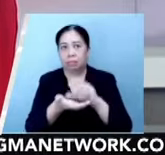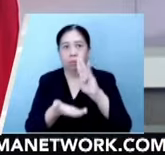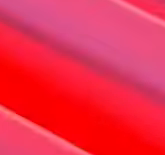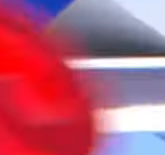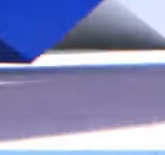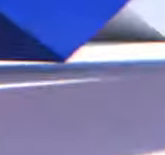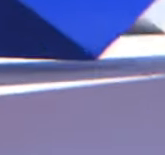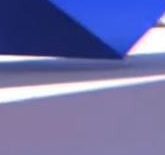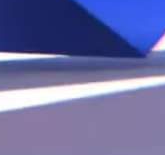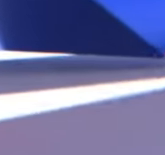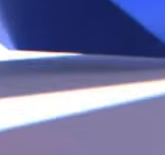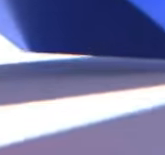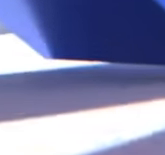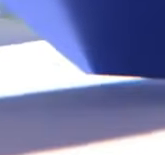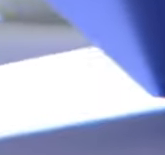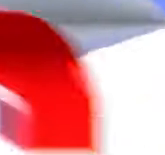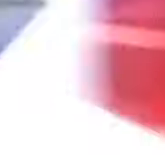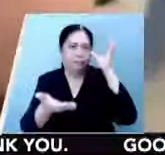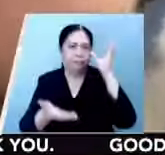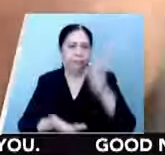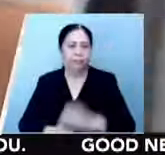John Consulta.